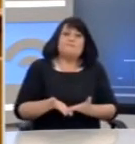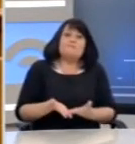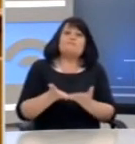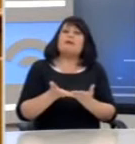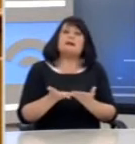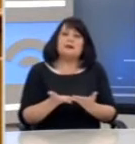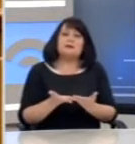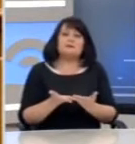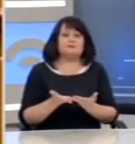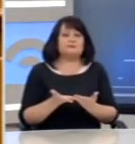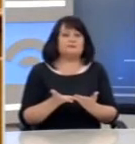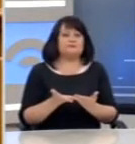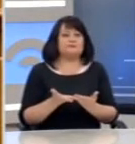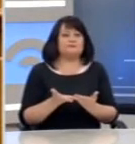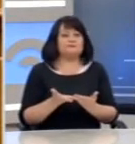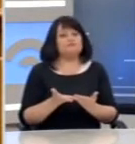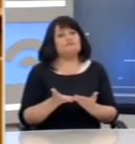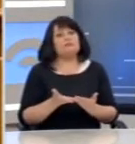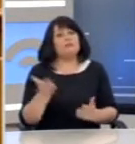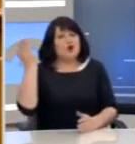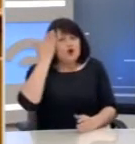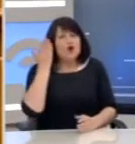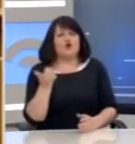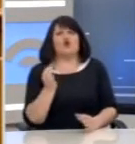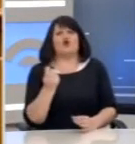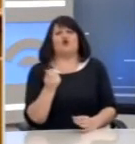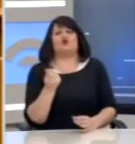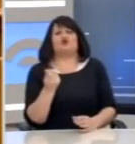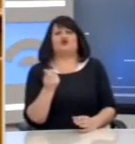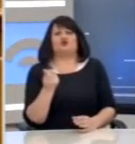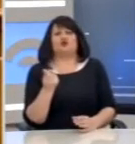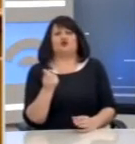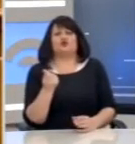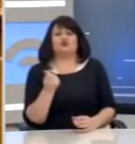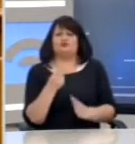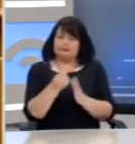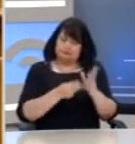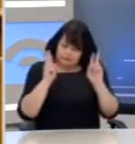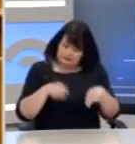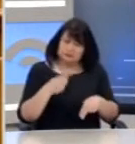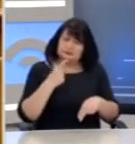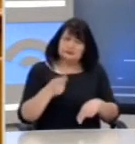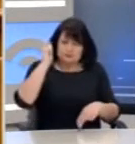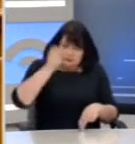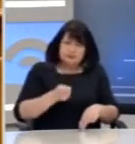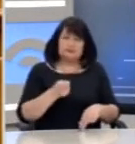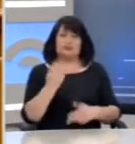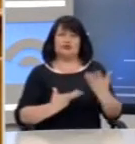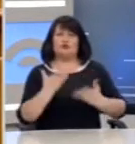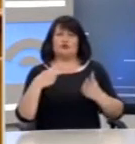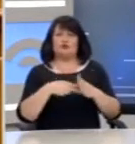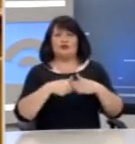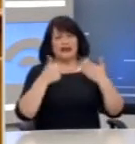στηρίχθηκε στην... έχει κόστος. Στηρίχθηκε, αν θέλετε, και το έχω αναγνωρίσει πολλές φορές και στη συζήτηση του προϋπολογισμού του